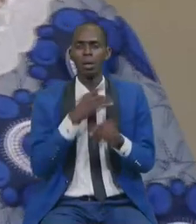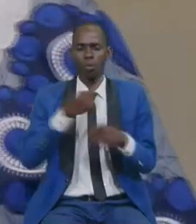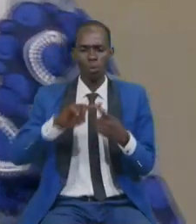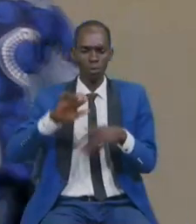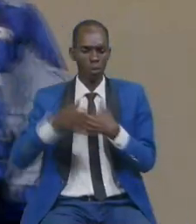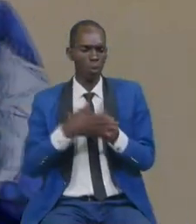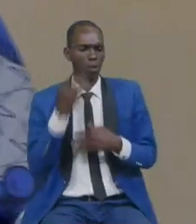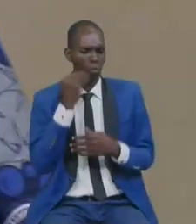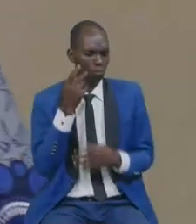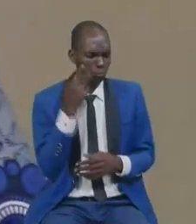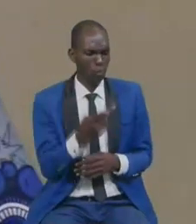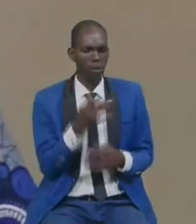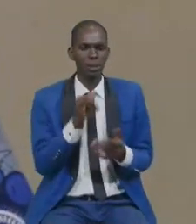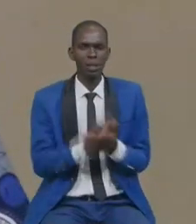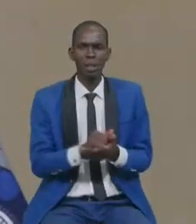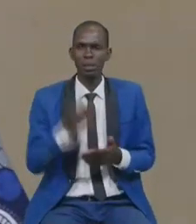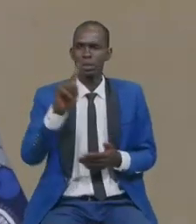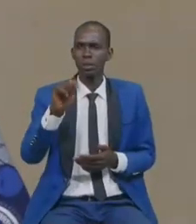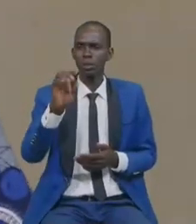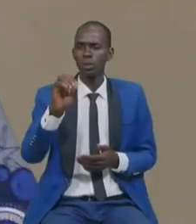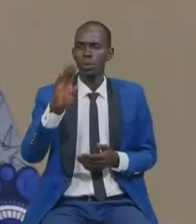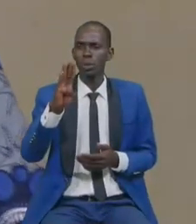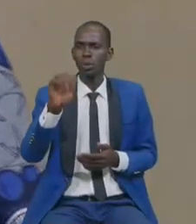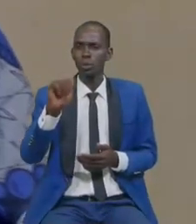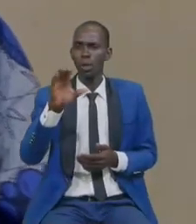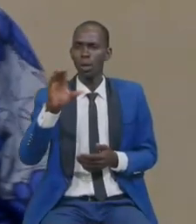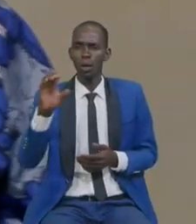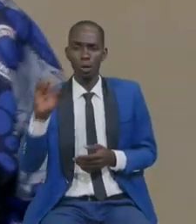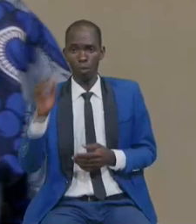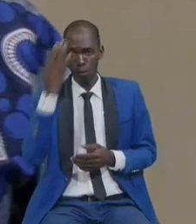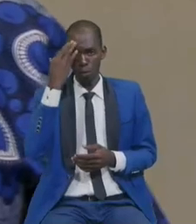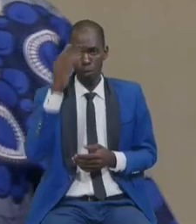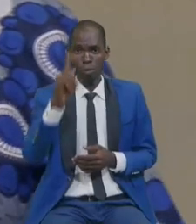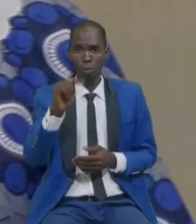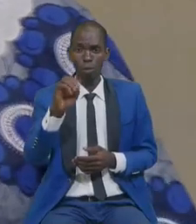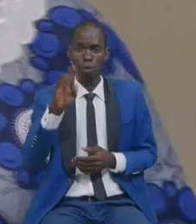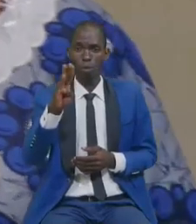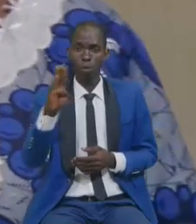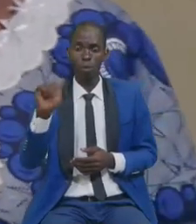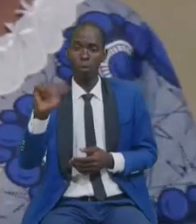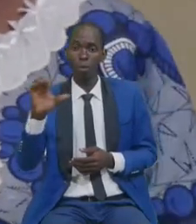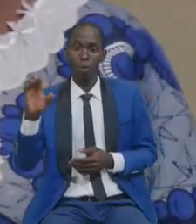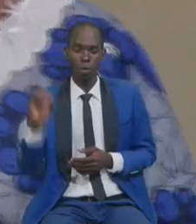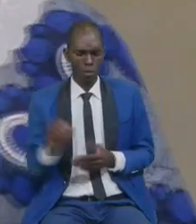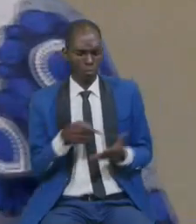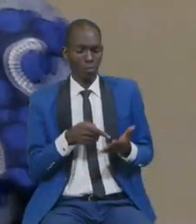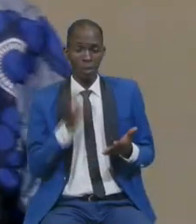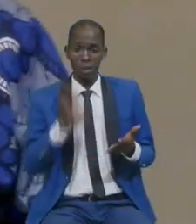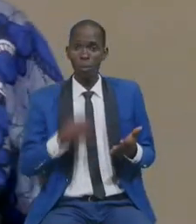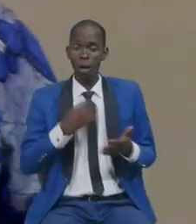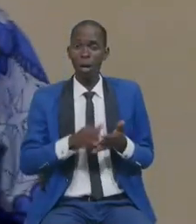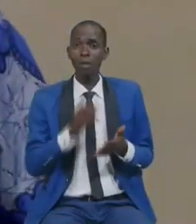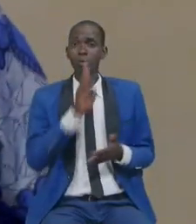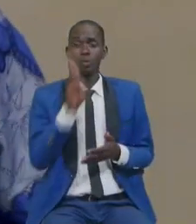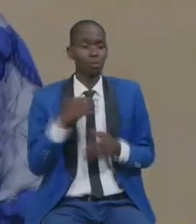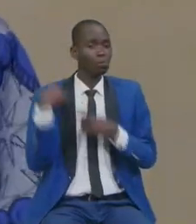quoi? Donc c'est ça que je prends, je consommais cette chose. Qui es-tu? J'ai dit d'accord, si tu as la puissance